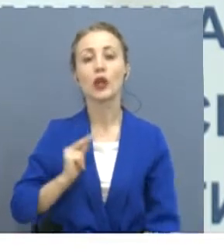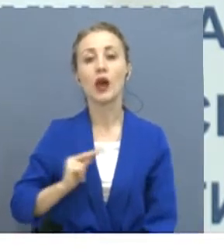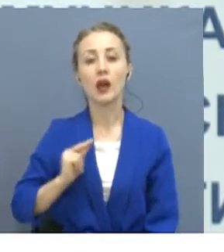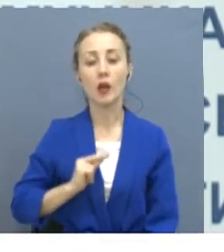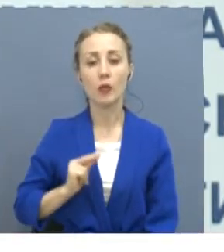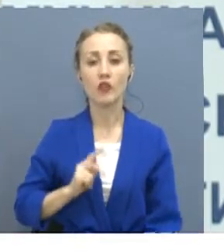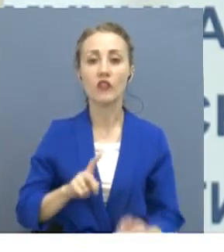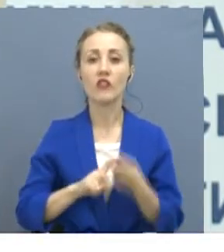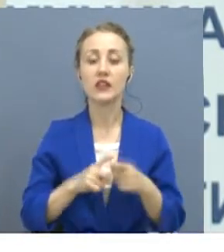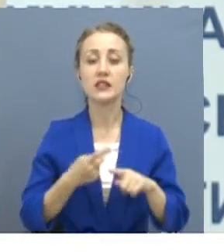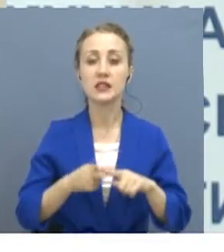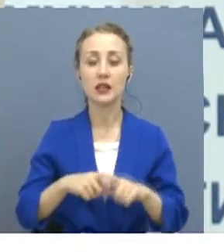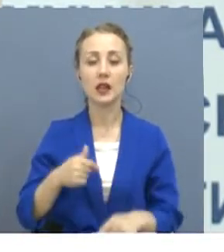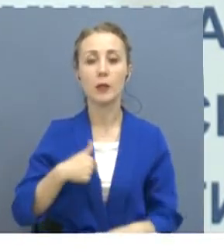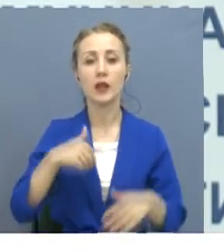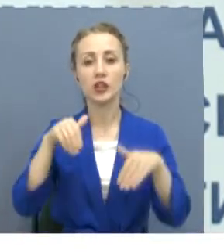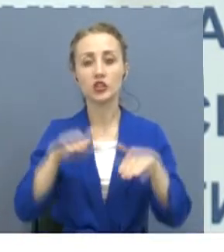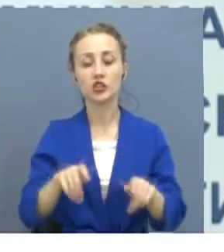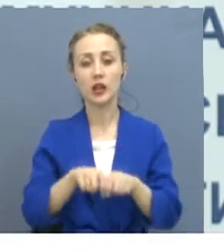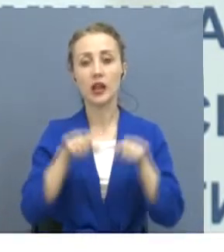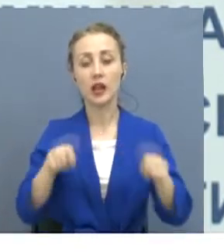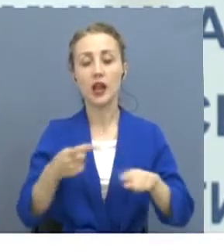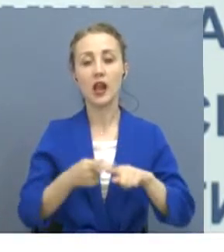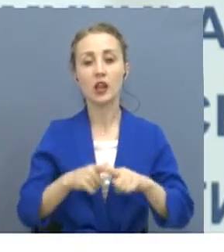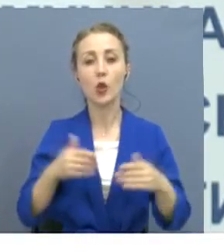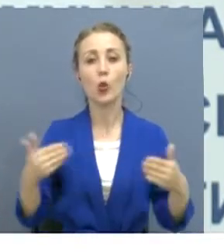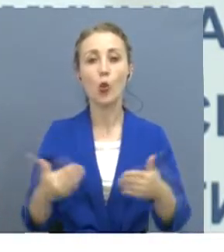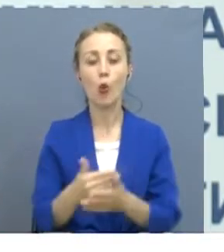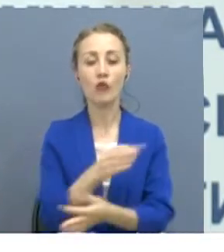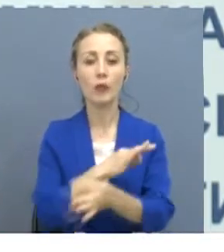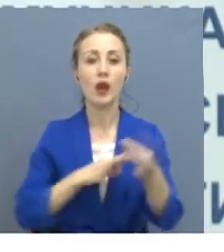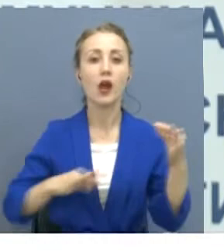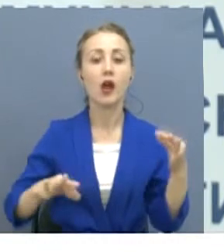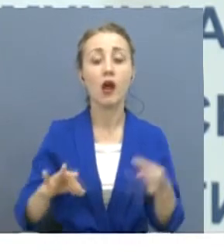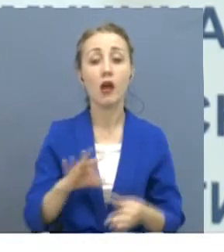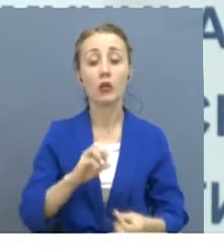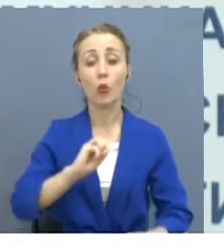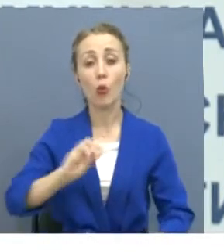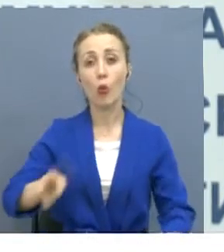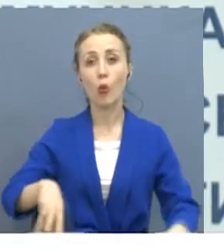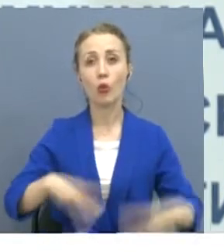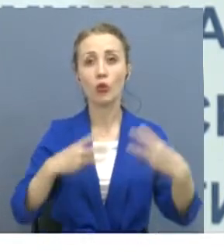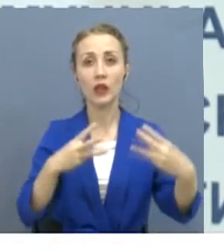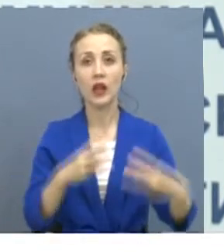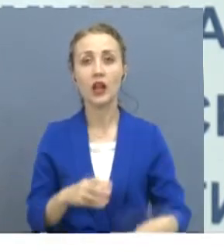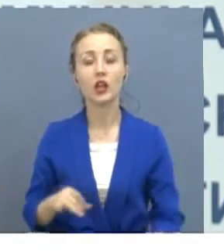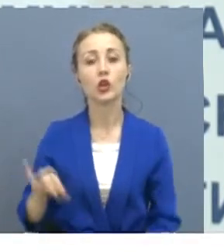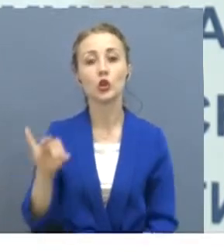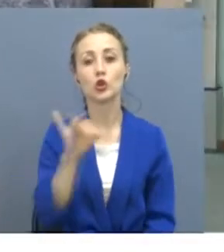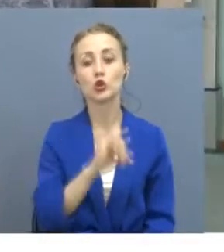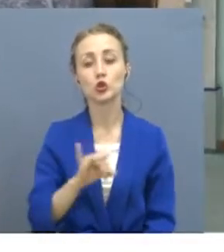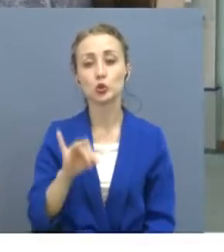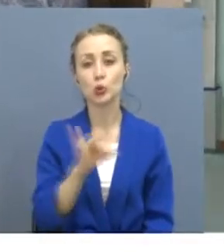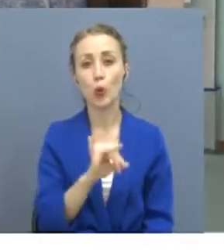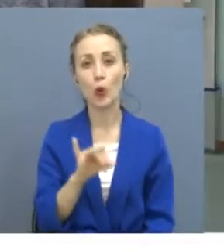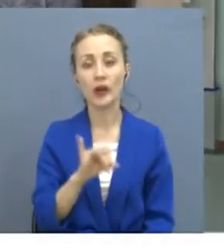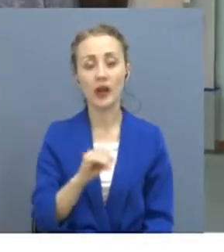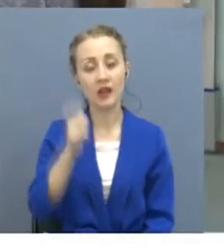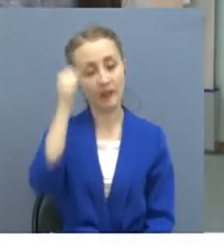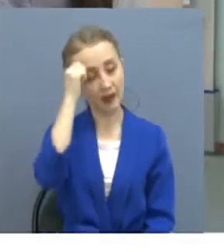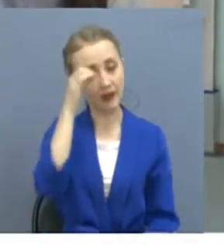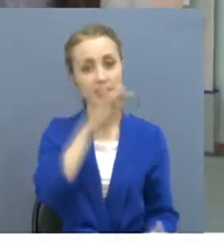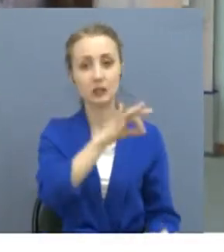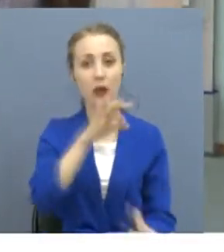мемлекеттік университетінің ұстаздарының қатысуыменен конференция өтеді. Сонымен